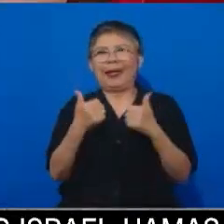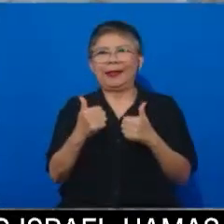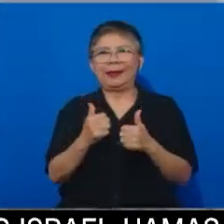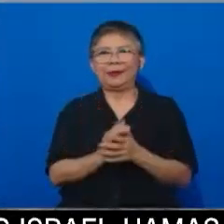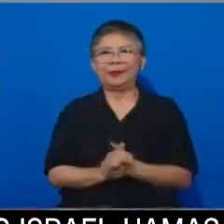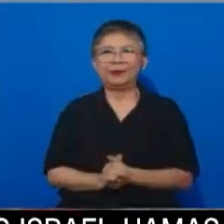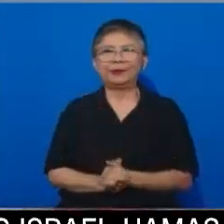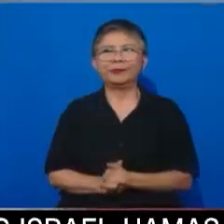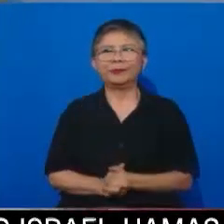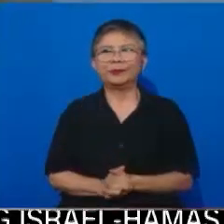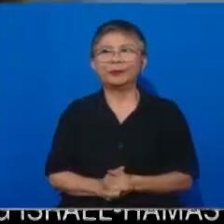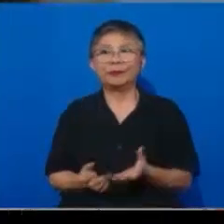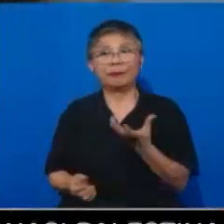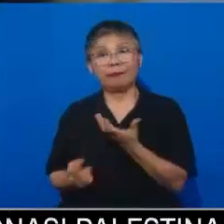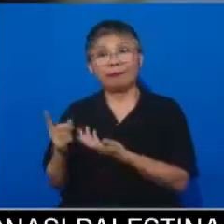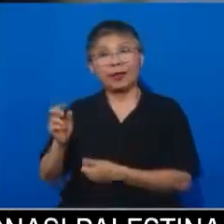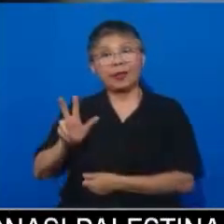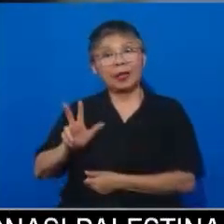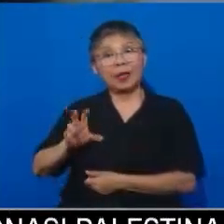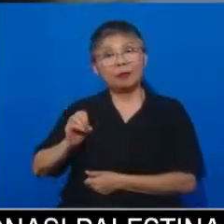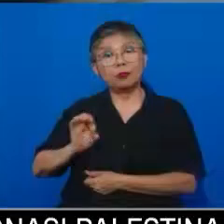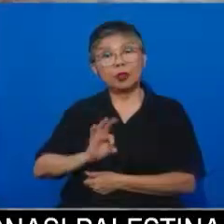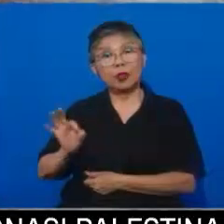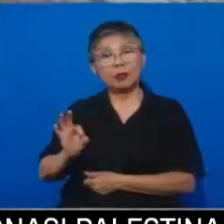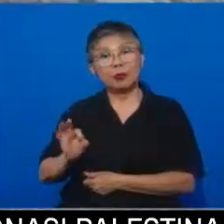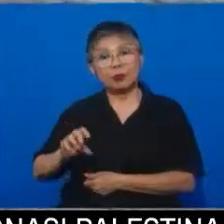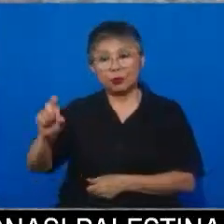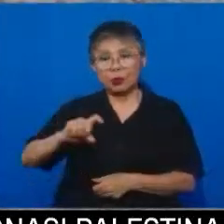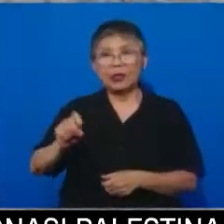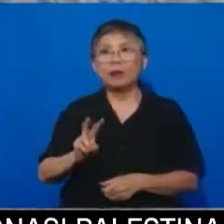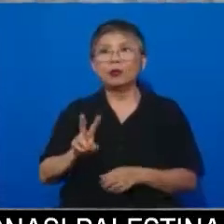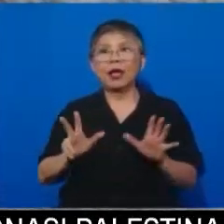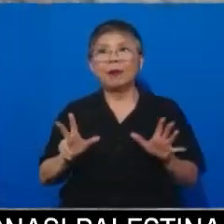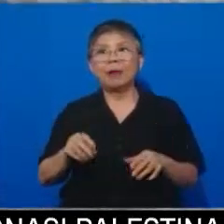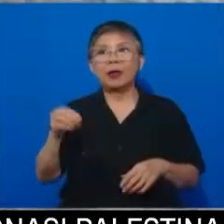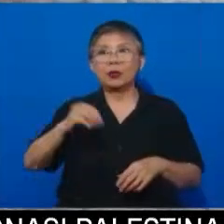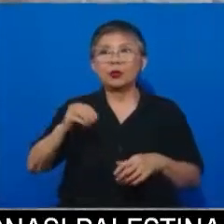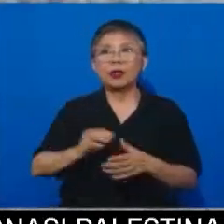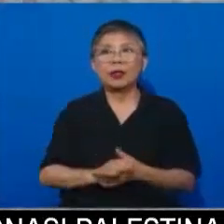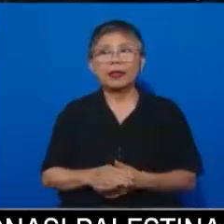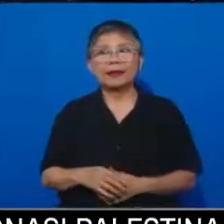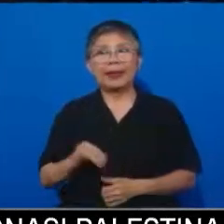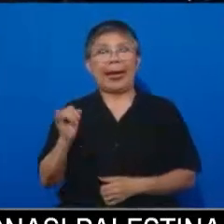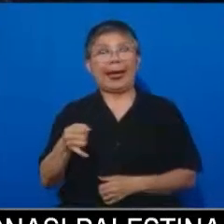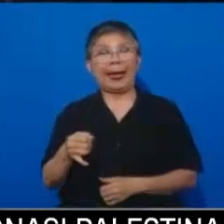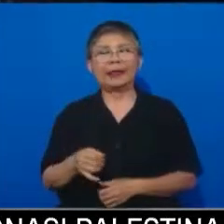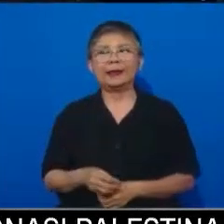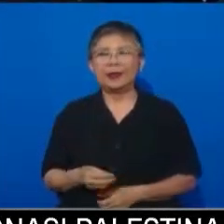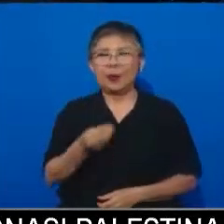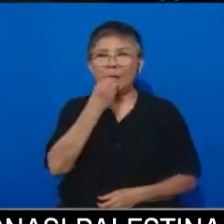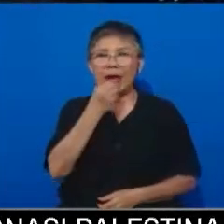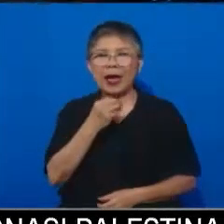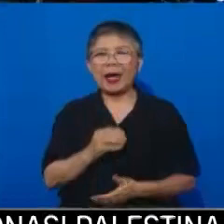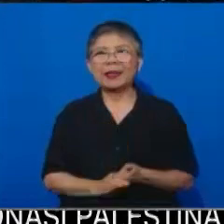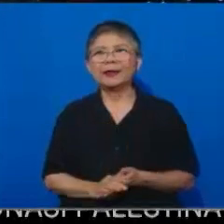tah dengan harga r30.000 untuk belut saus Inggris dan r28.000 saja untuk belut elek membuat kita bisa makan